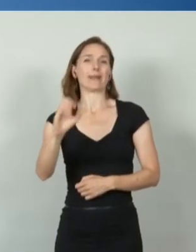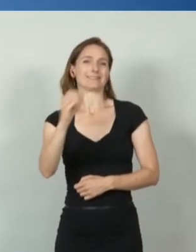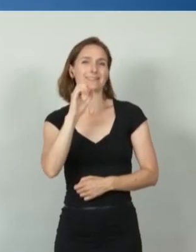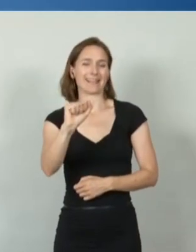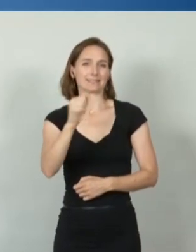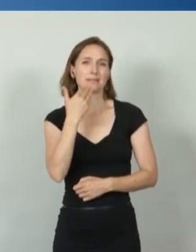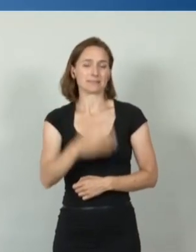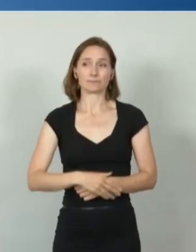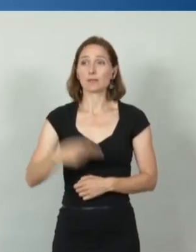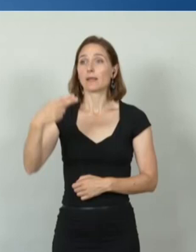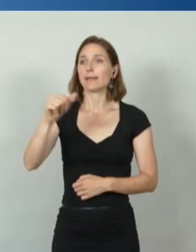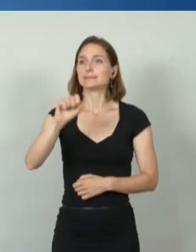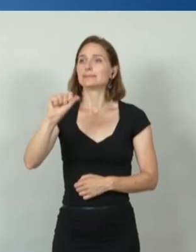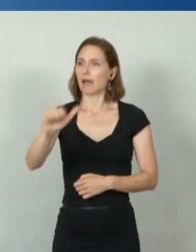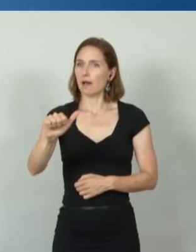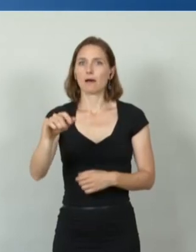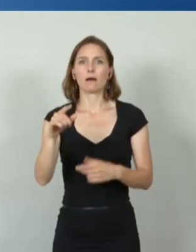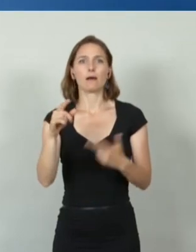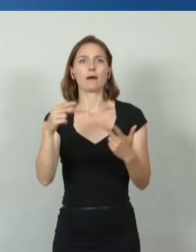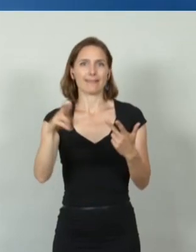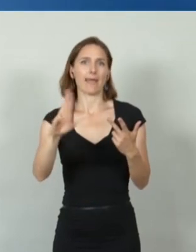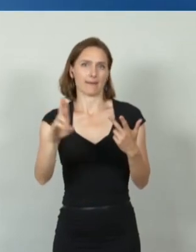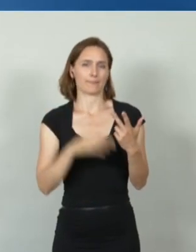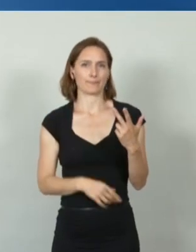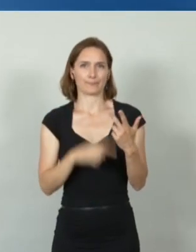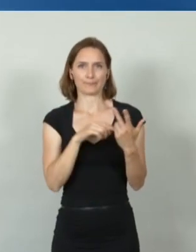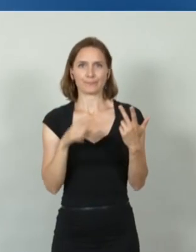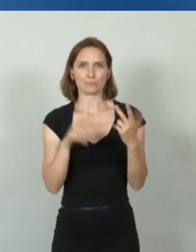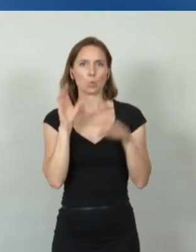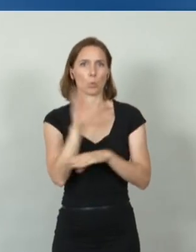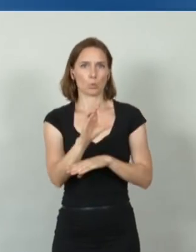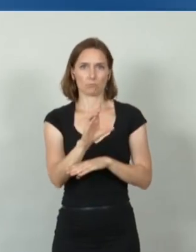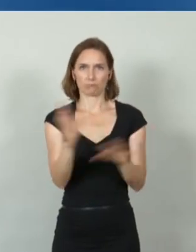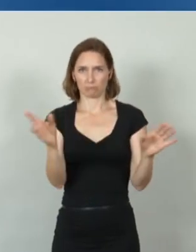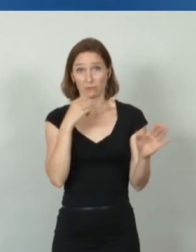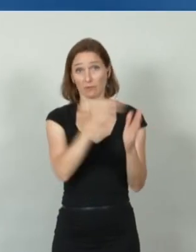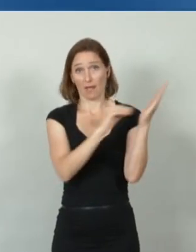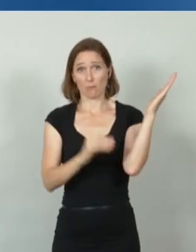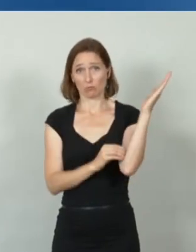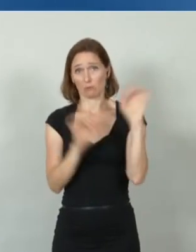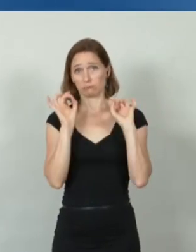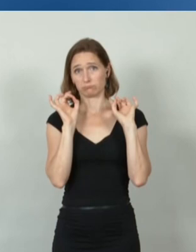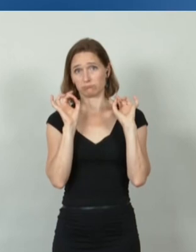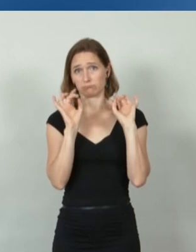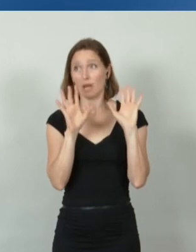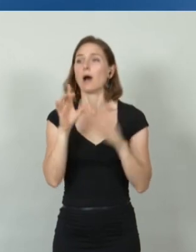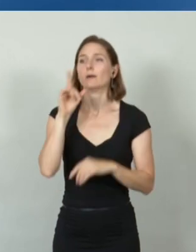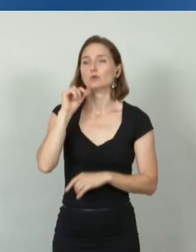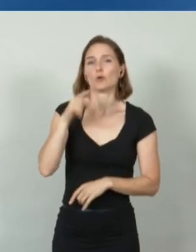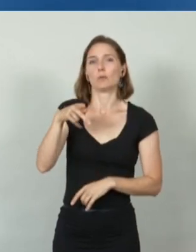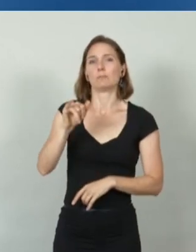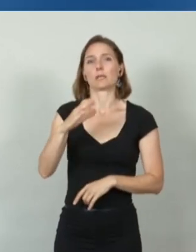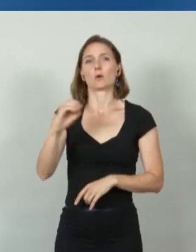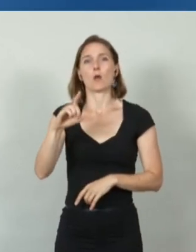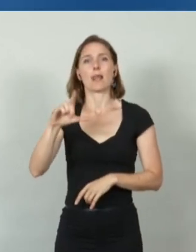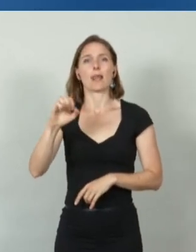NASA et NR cet amendement est donc repoussé à et Monsieur picoler et